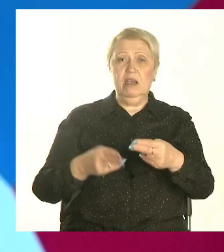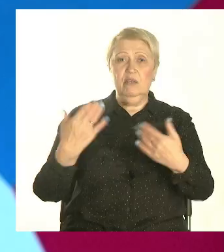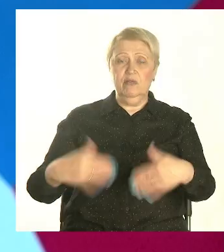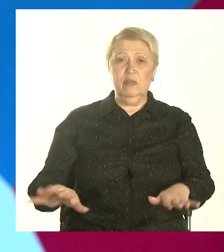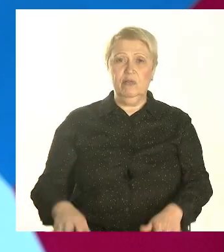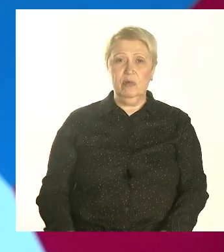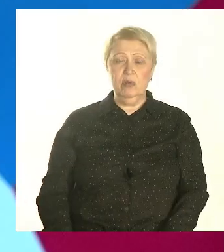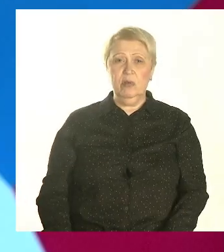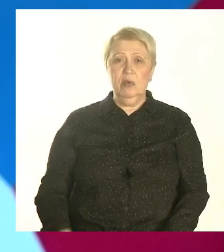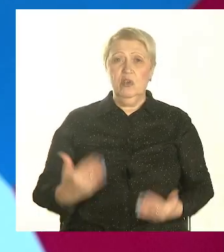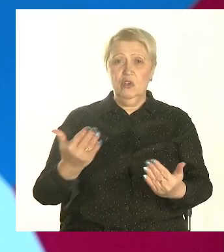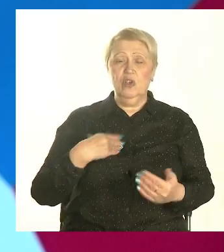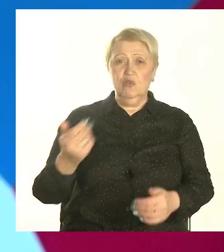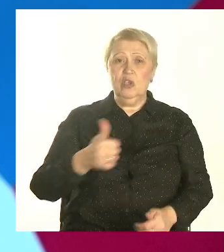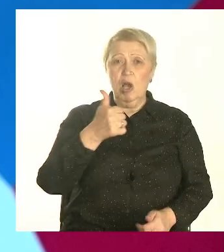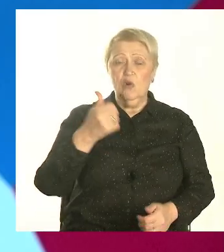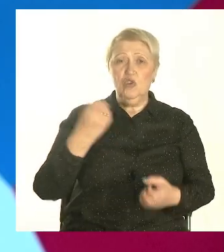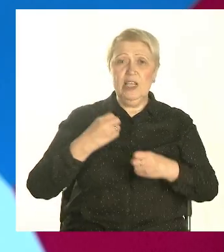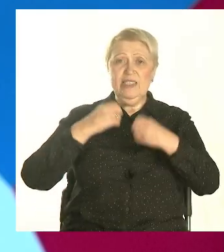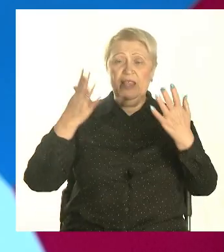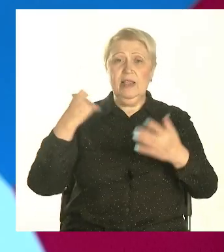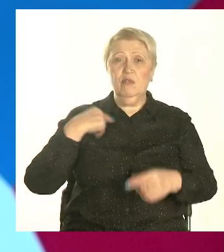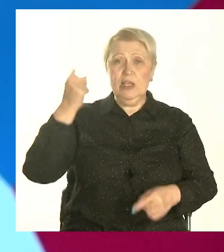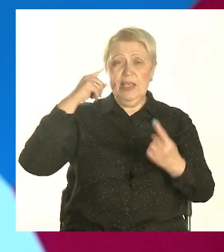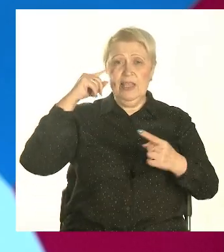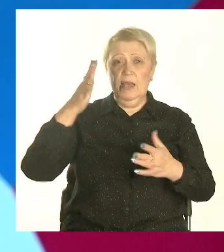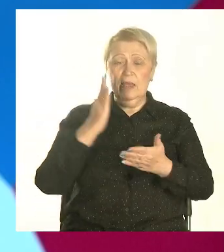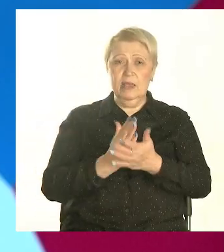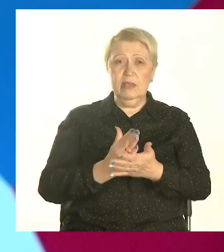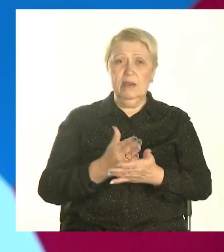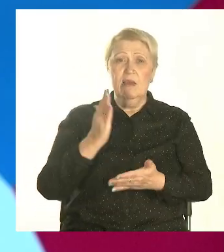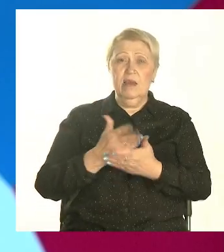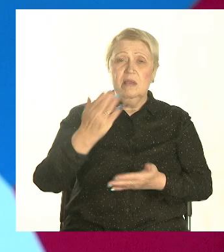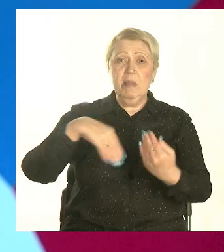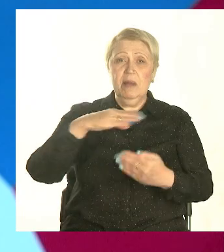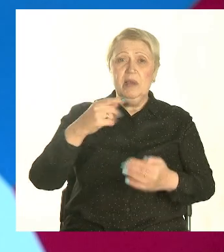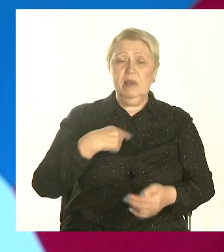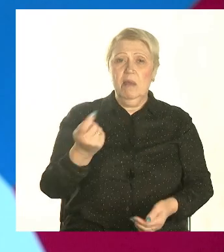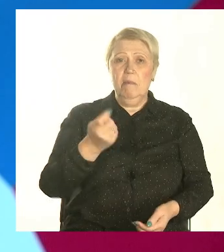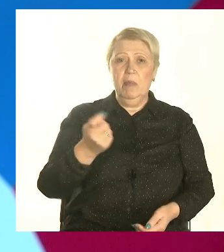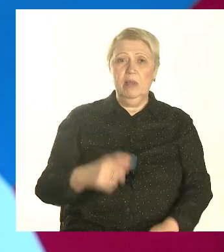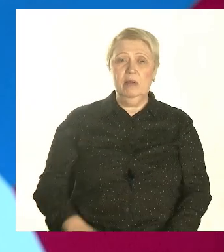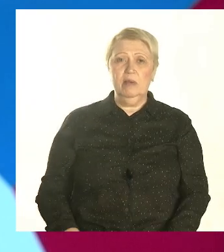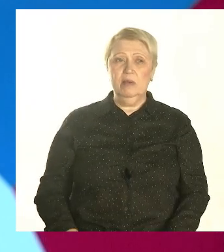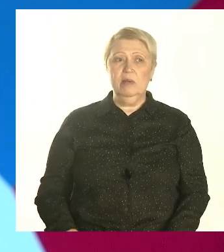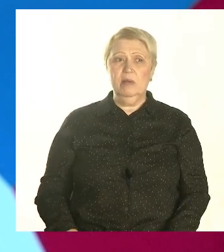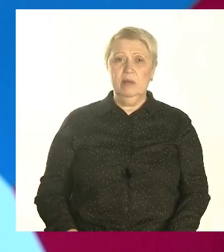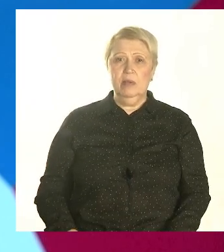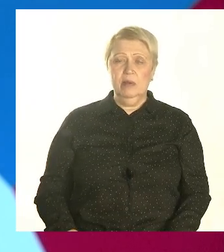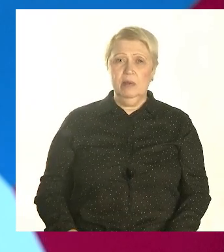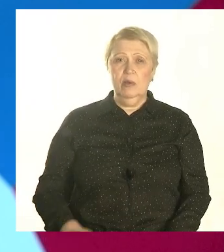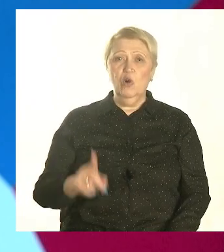стороны, хорошая, светлая и добрая идея о том, чтобы перерабатывать больше, она упирается в реальность, и вот этого не происходит. За счет чего у нас это может